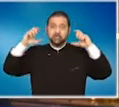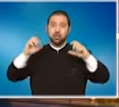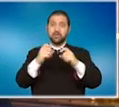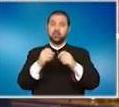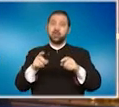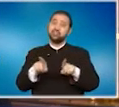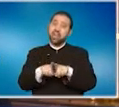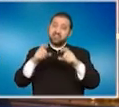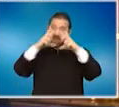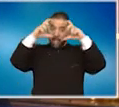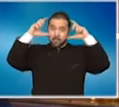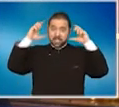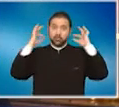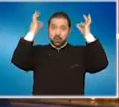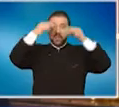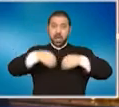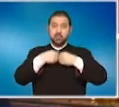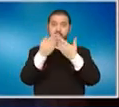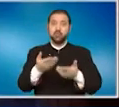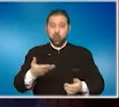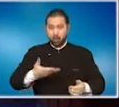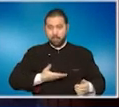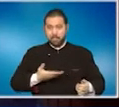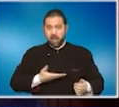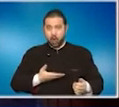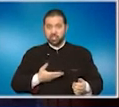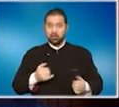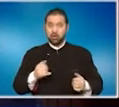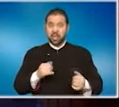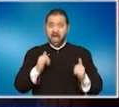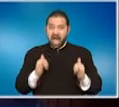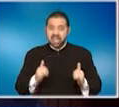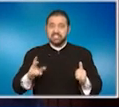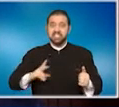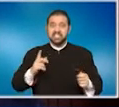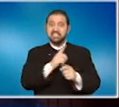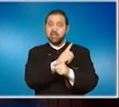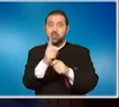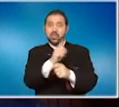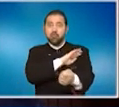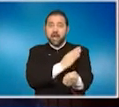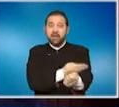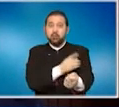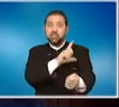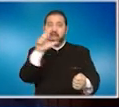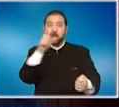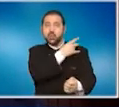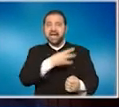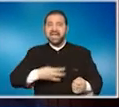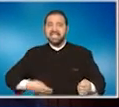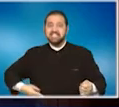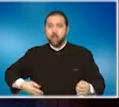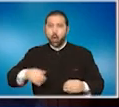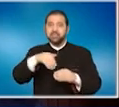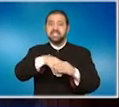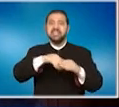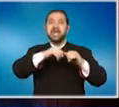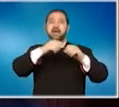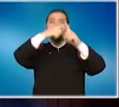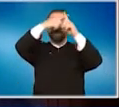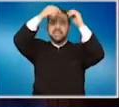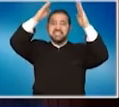Cu aceeași putere este și astăzi lucrătoare puterea lui Hristos în biserică. Dacă nu